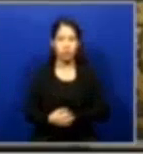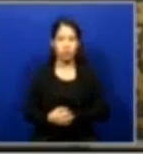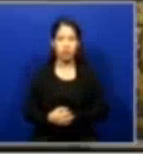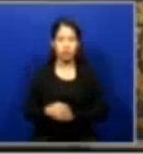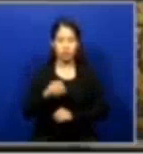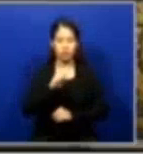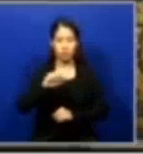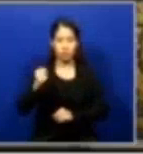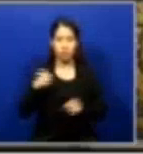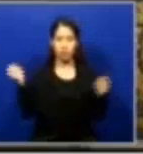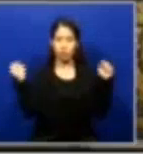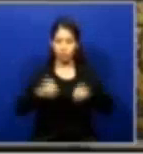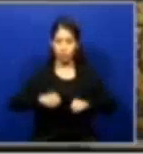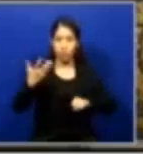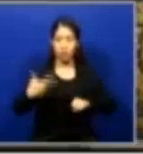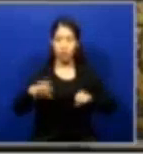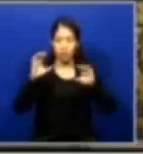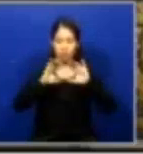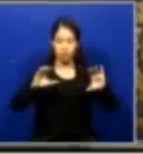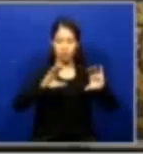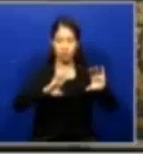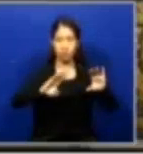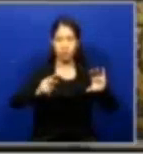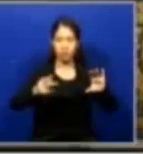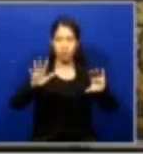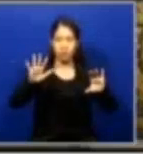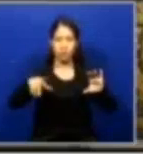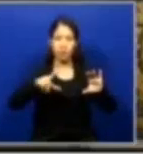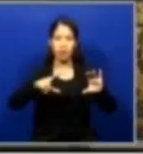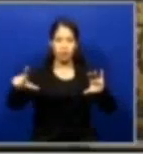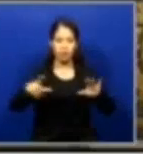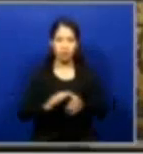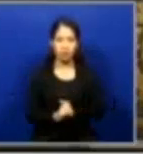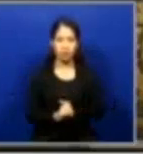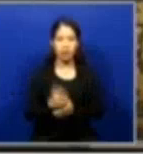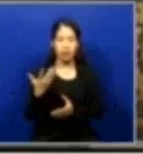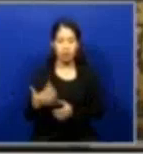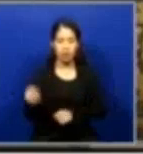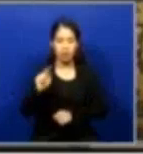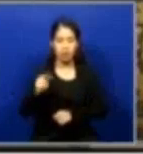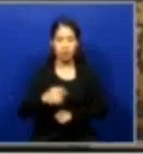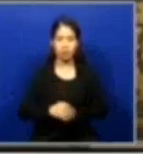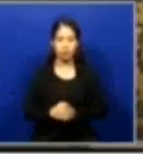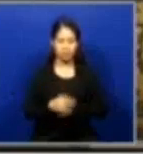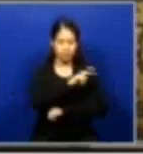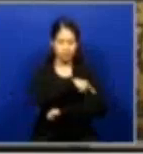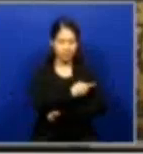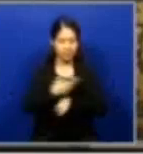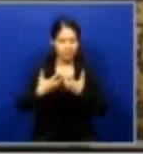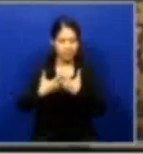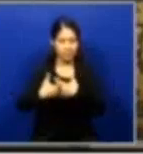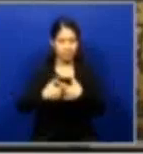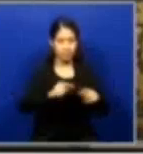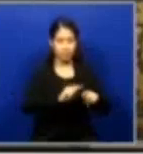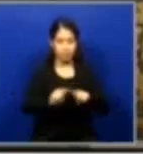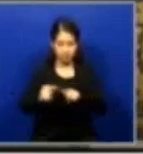มัติให้รัฐบาลใช้งบ 45,000 ล้านแล้วก็เครื่องมือทางการแพทย์จากการ